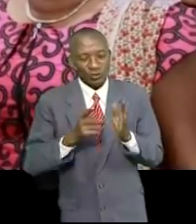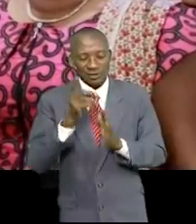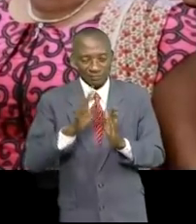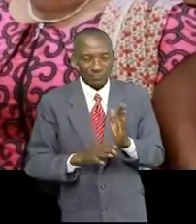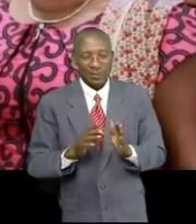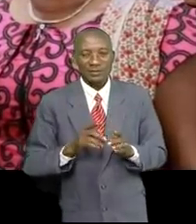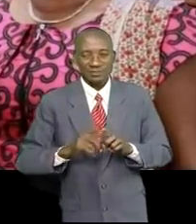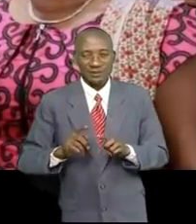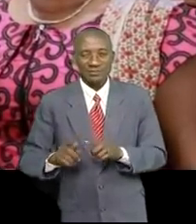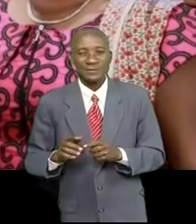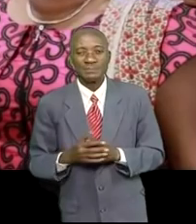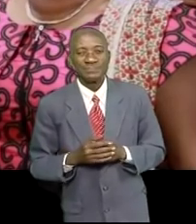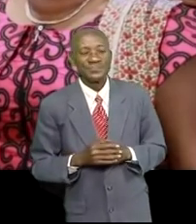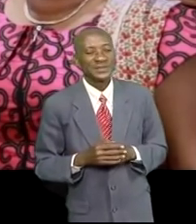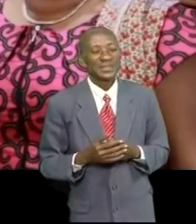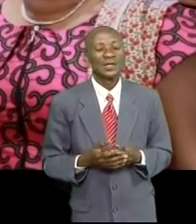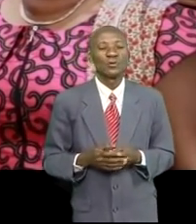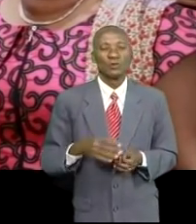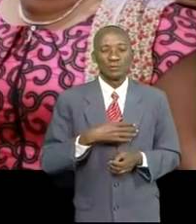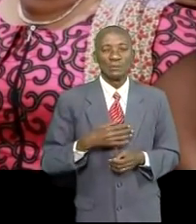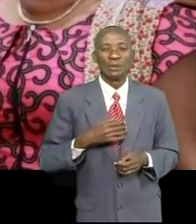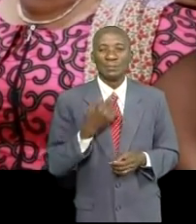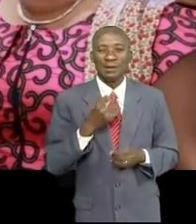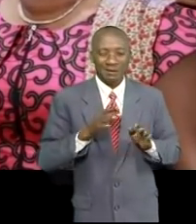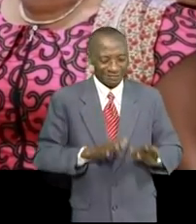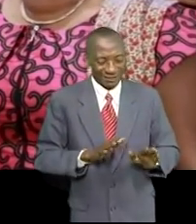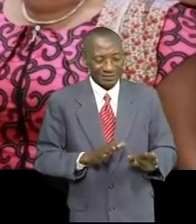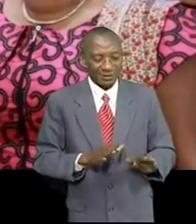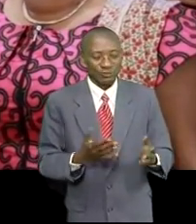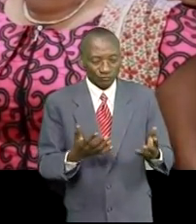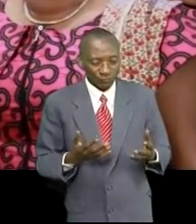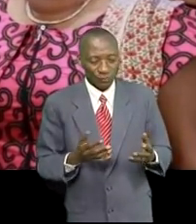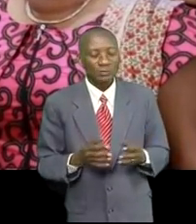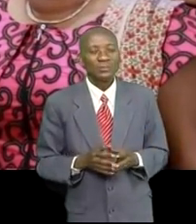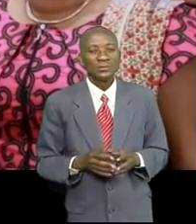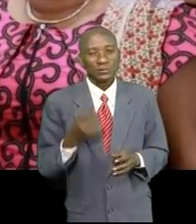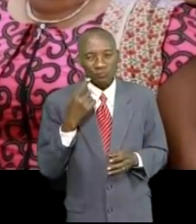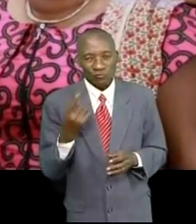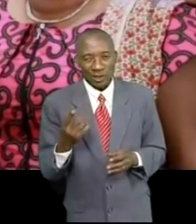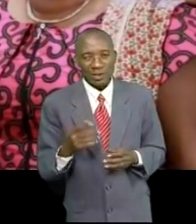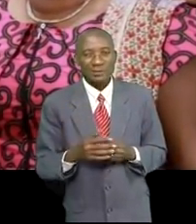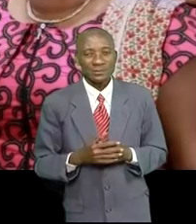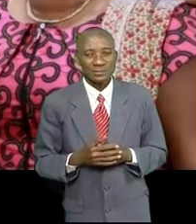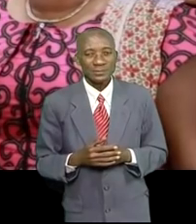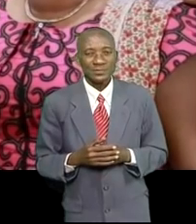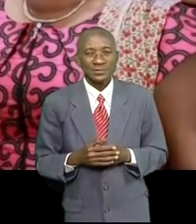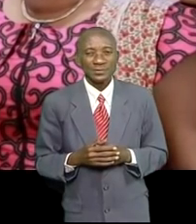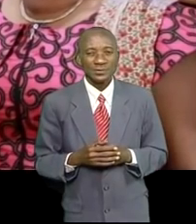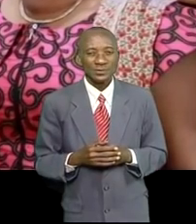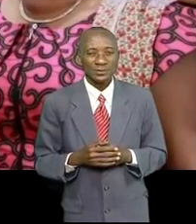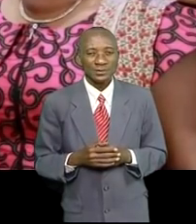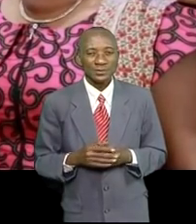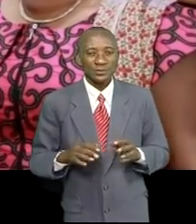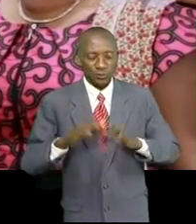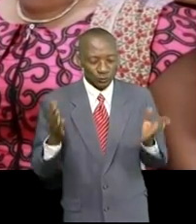Ce que nous attendons d'elle par rapport à ses attributions, c'est de pouvoir prendre en compte la